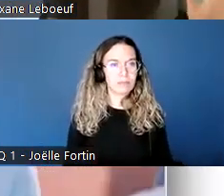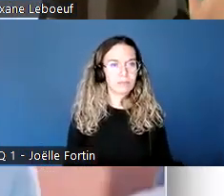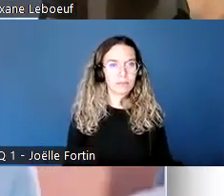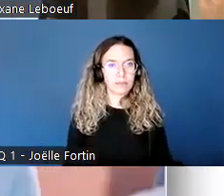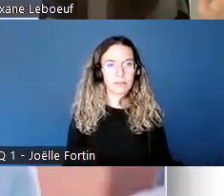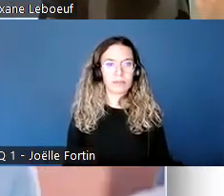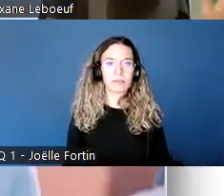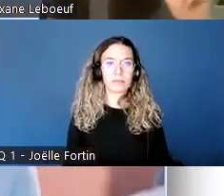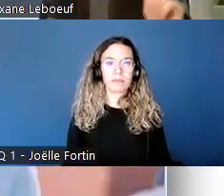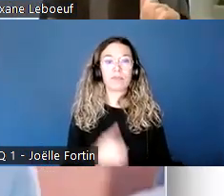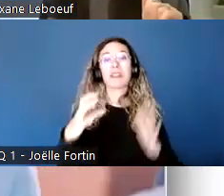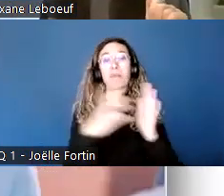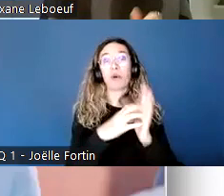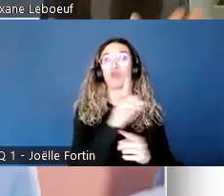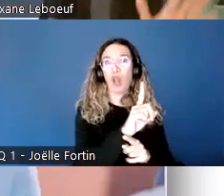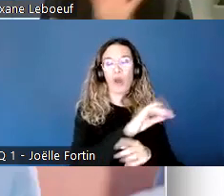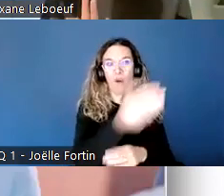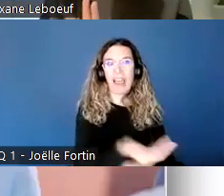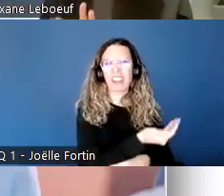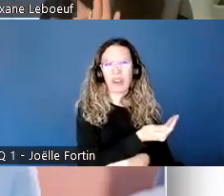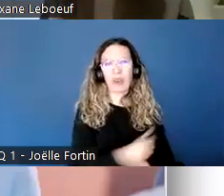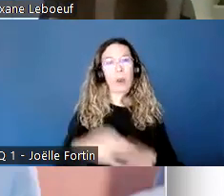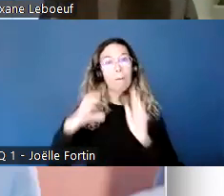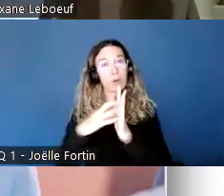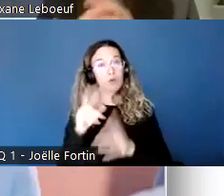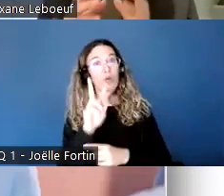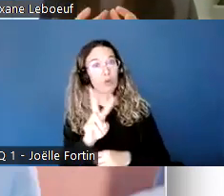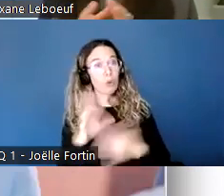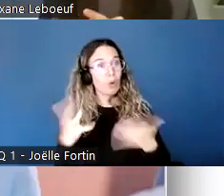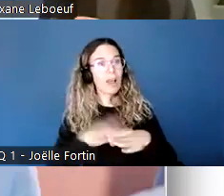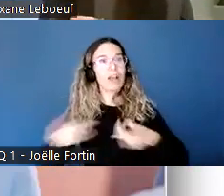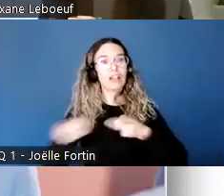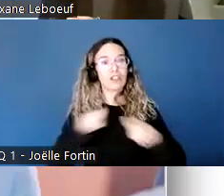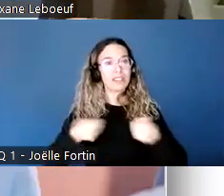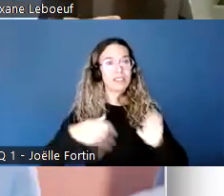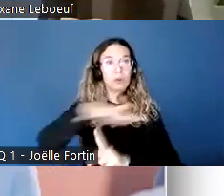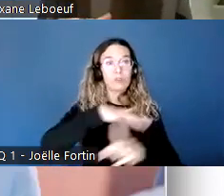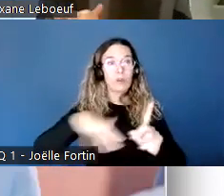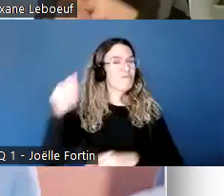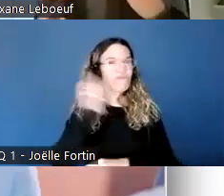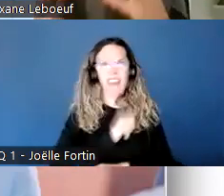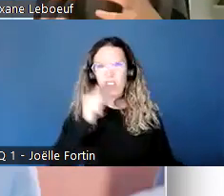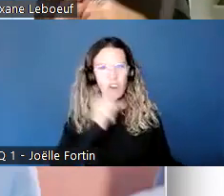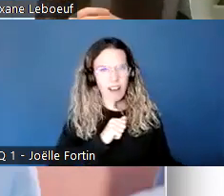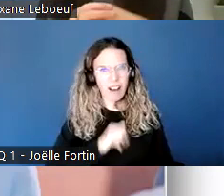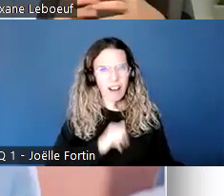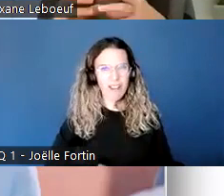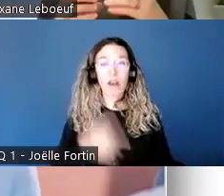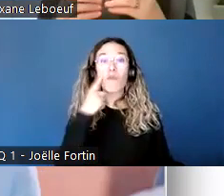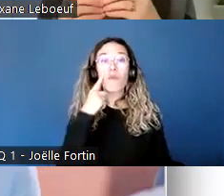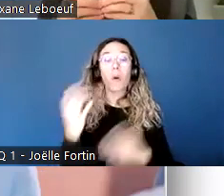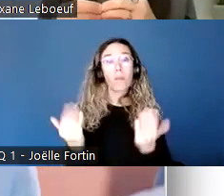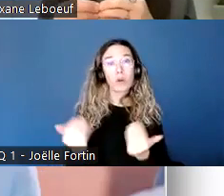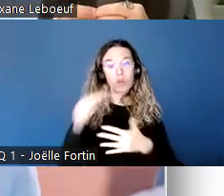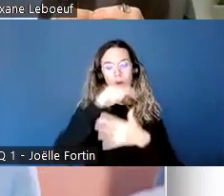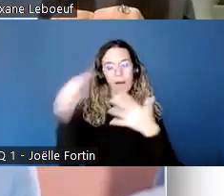Donc, ça, c'était le module 1, accueil des nouveaux résidents. Le module 2, c'est sur la gestion des situations d'intolérance. Vous l'avez vu, dans les besoins, il y avait